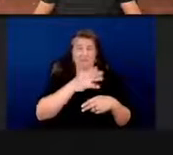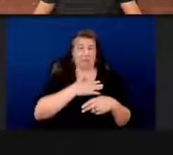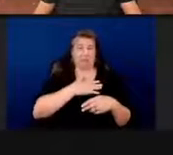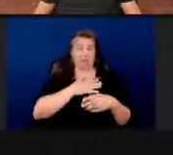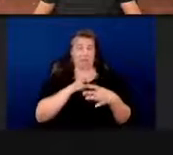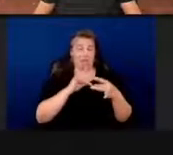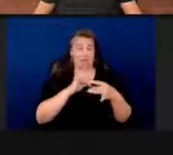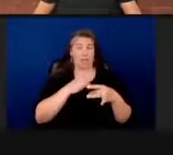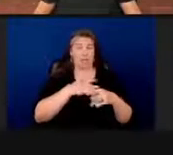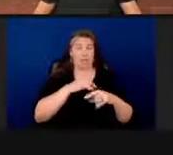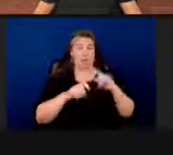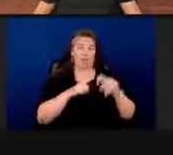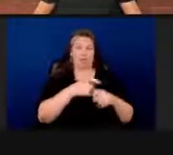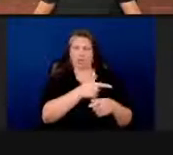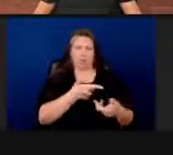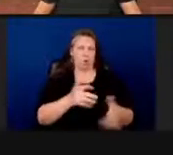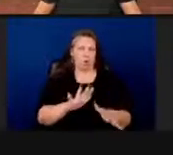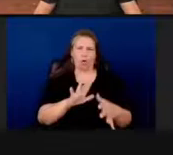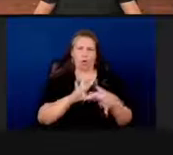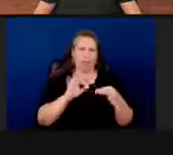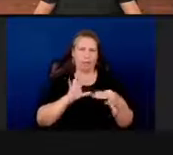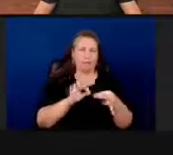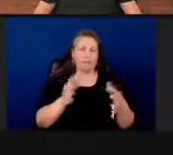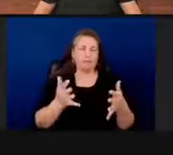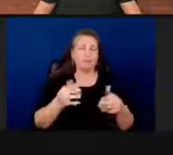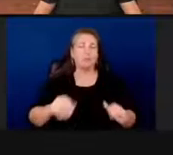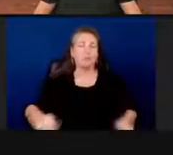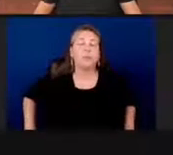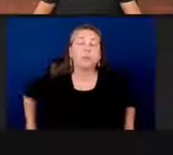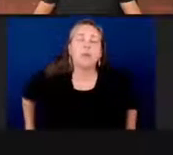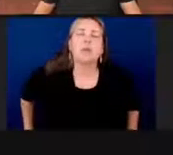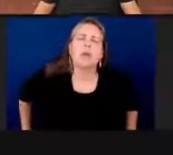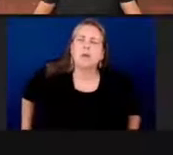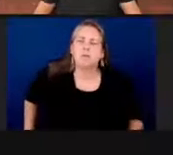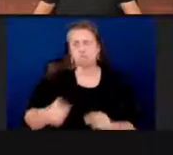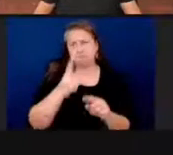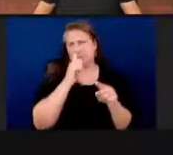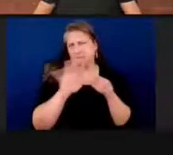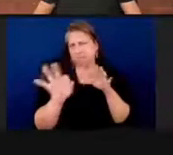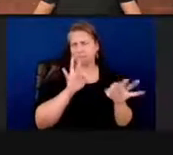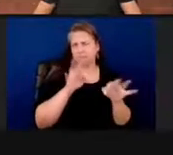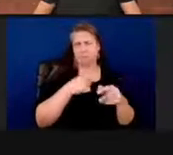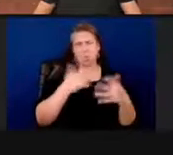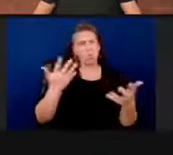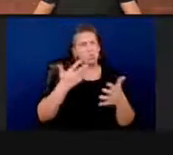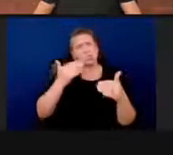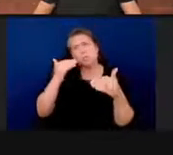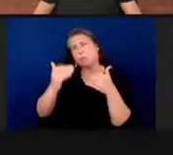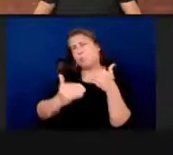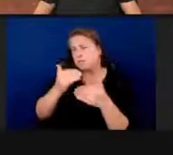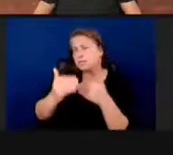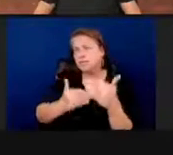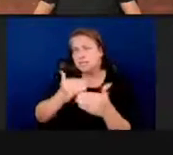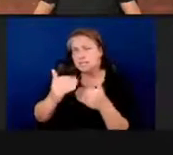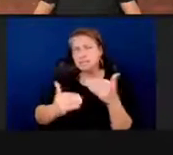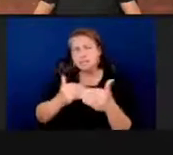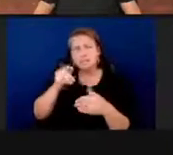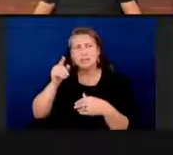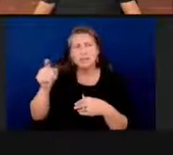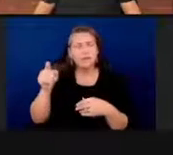من أسئلتي وملاحظاتي تم طرحها. هل يمكنك أن تحدثينا أكثر عن العملية